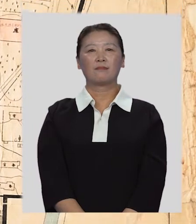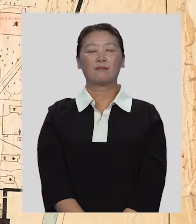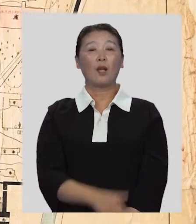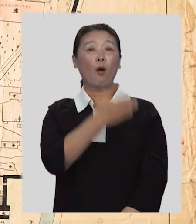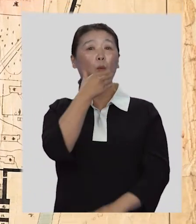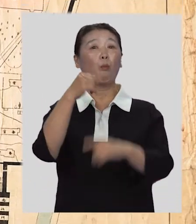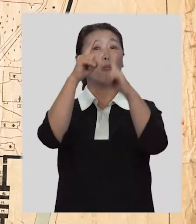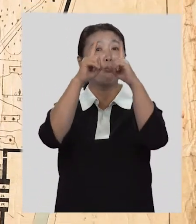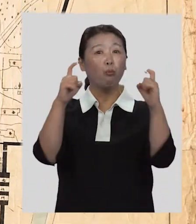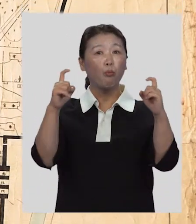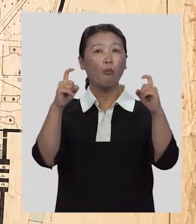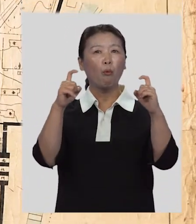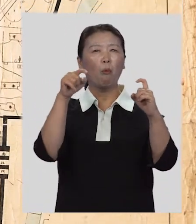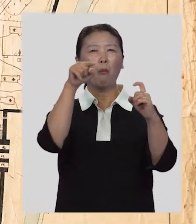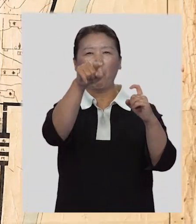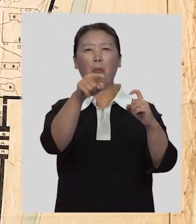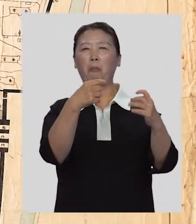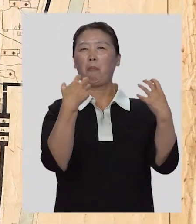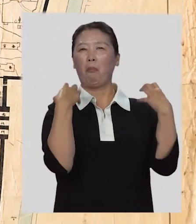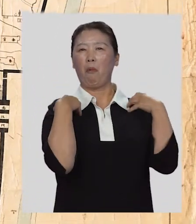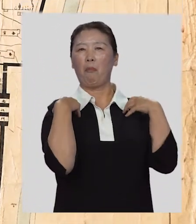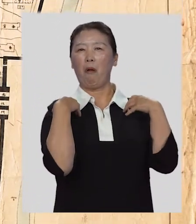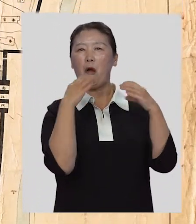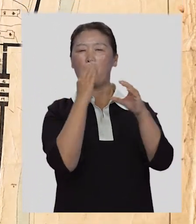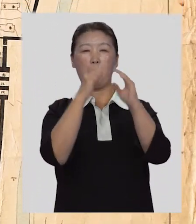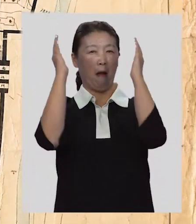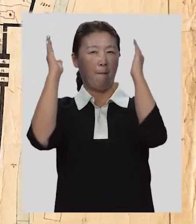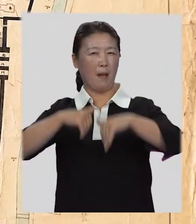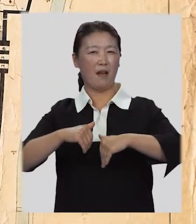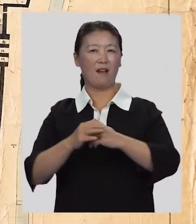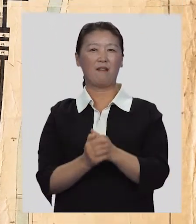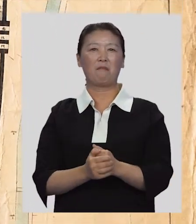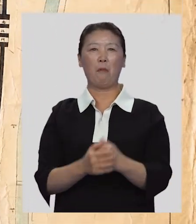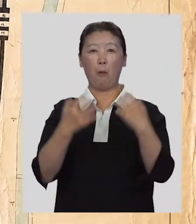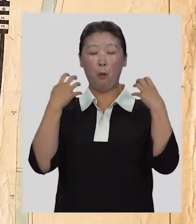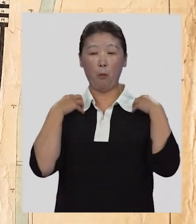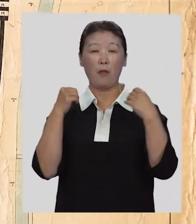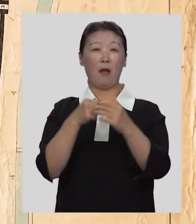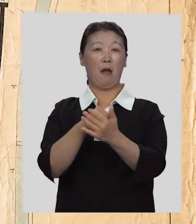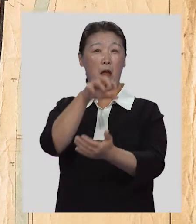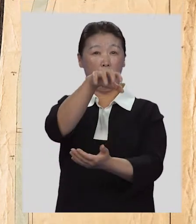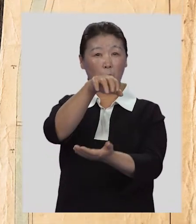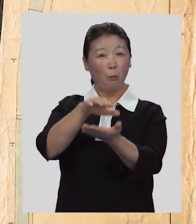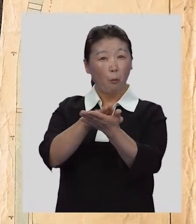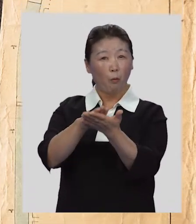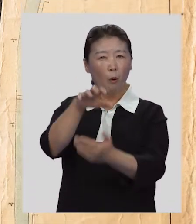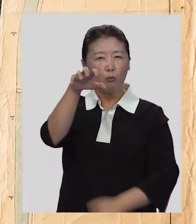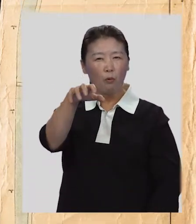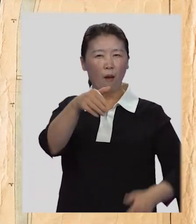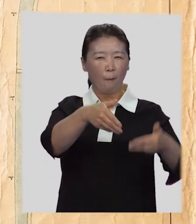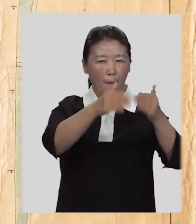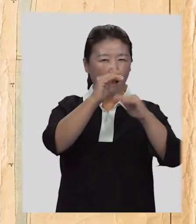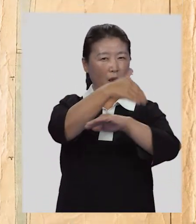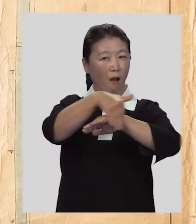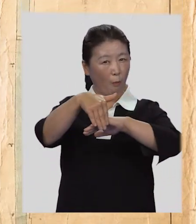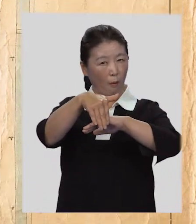또한 경복궁을 청사 중심으로 완전히 해체하고 청사와 공원 부지로 조성하려는 것을